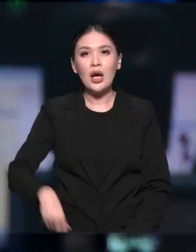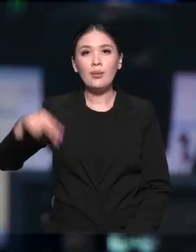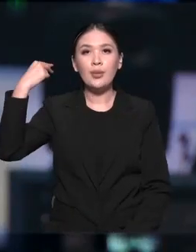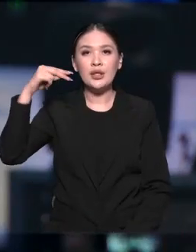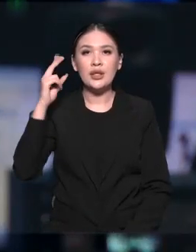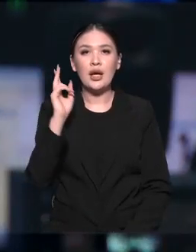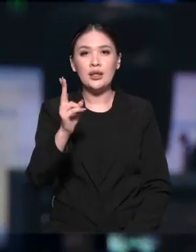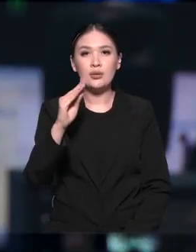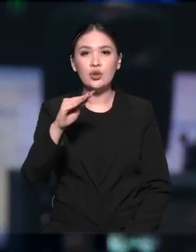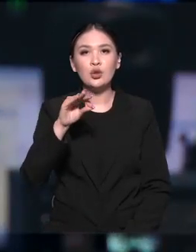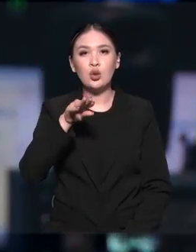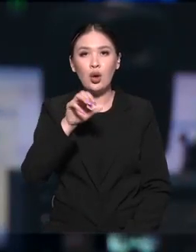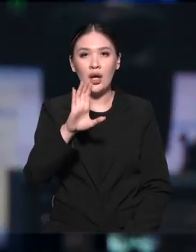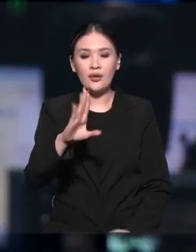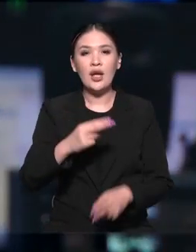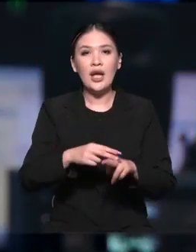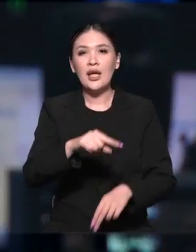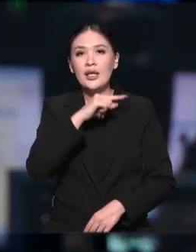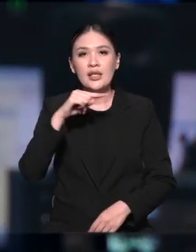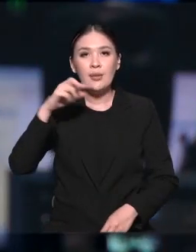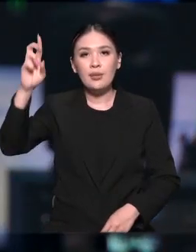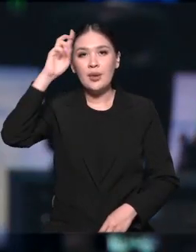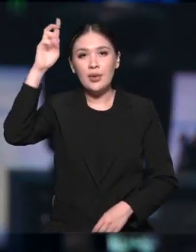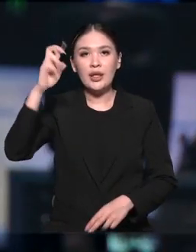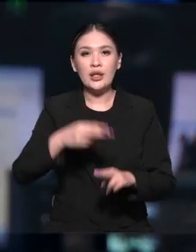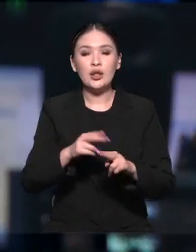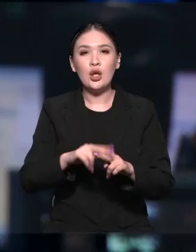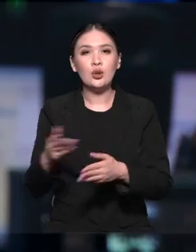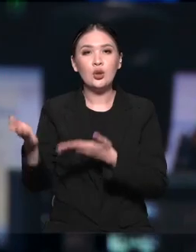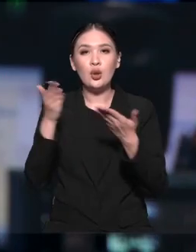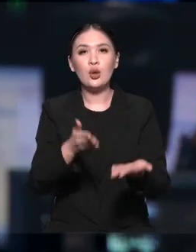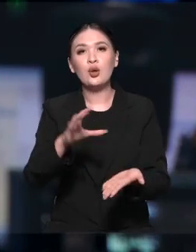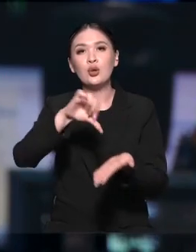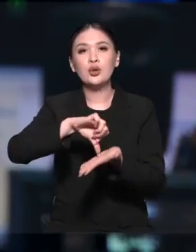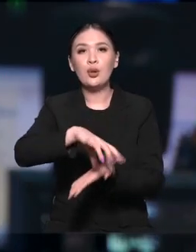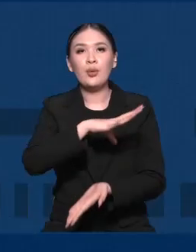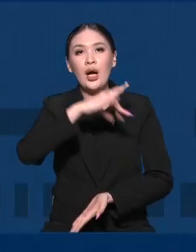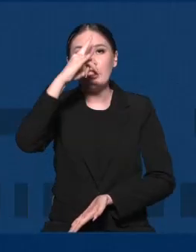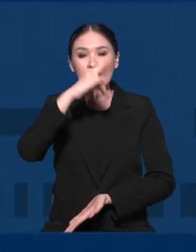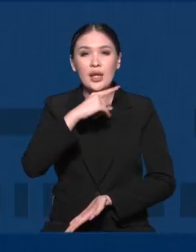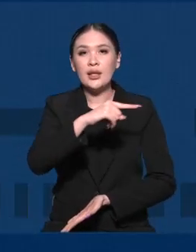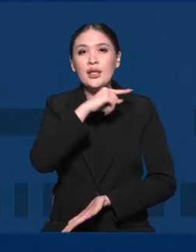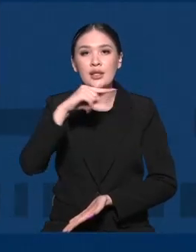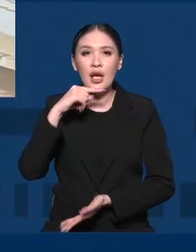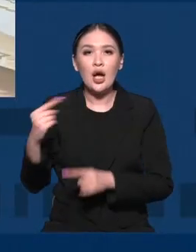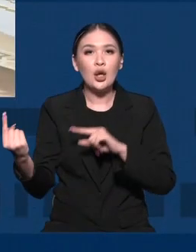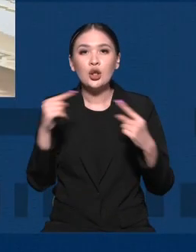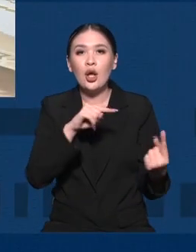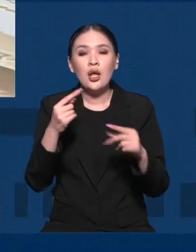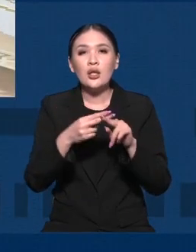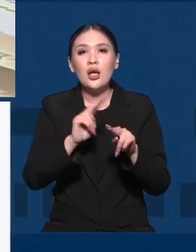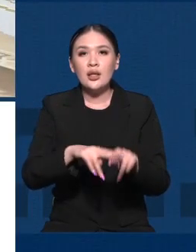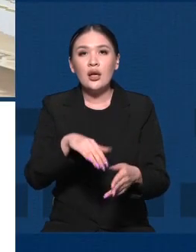Президент Касым Жомарт Токаев Ресей мемлекеттік думасының төрағасын қабылдады. Кездесуде Қазақстан мен Ресей арасындағы көп жақты